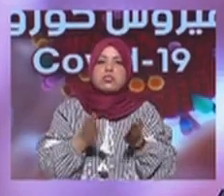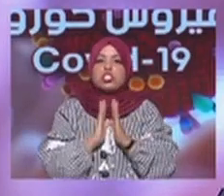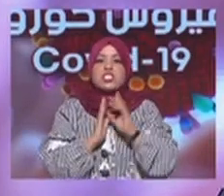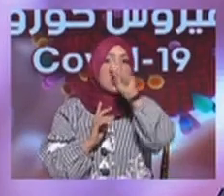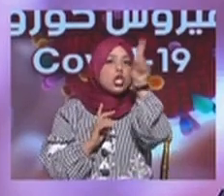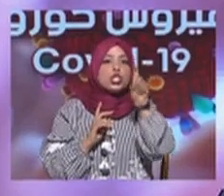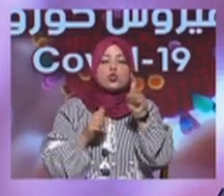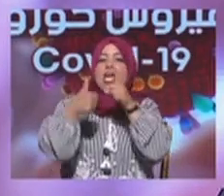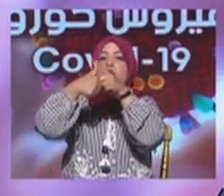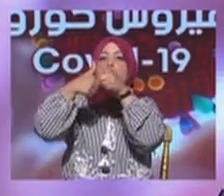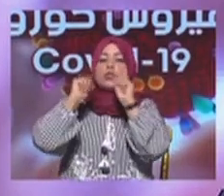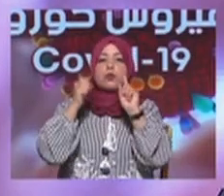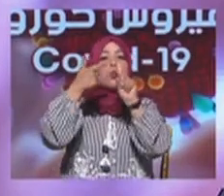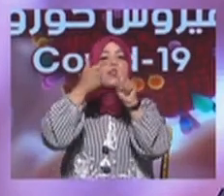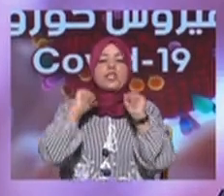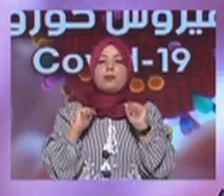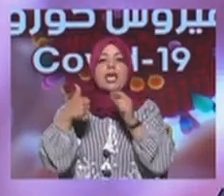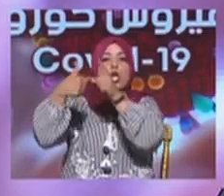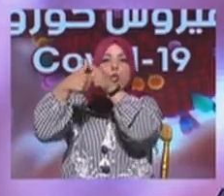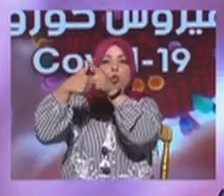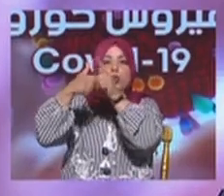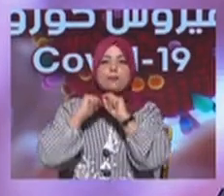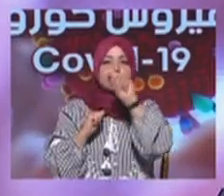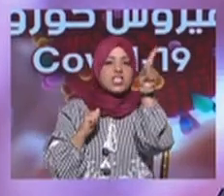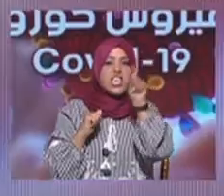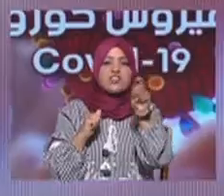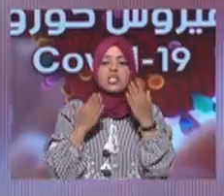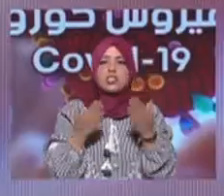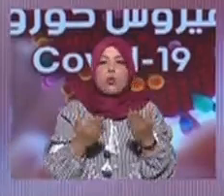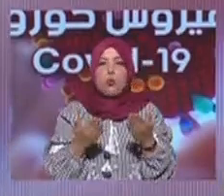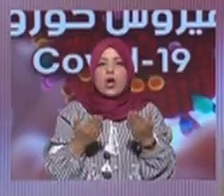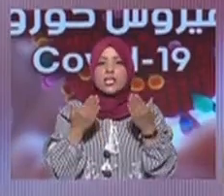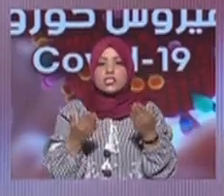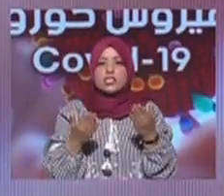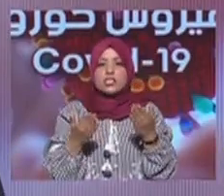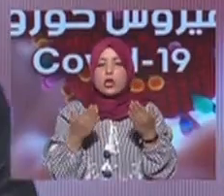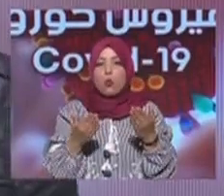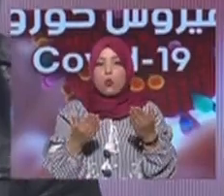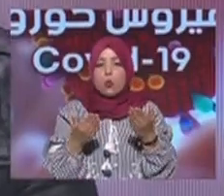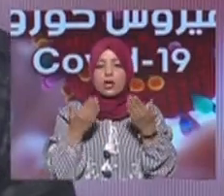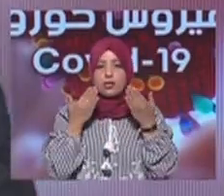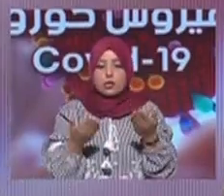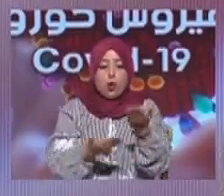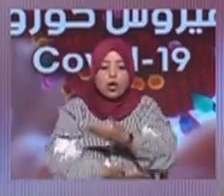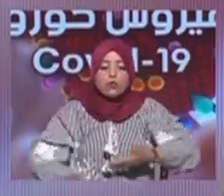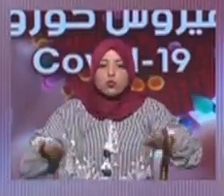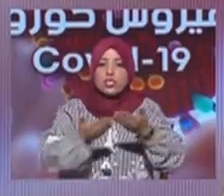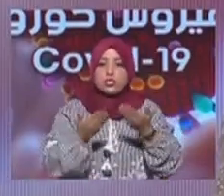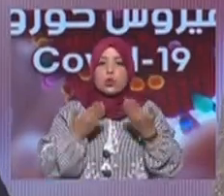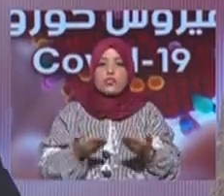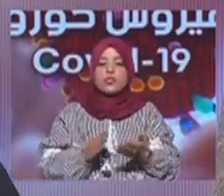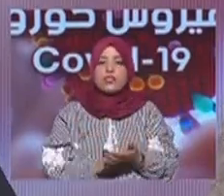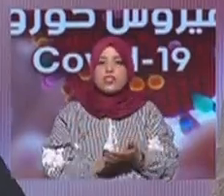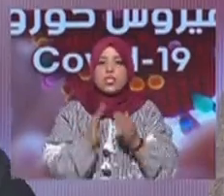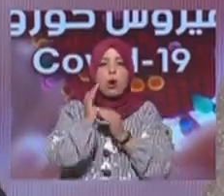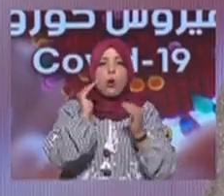ونوفاو به. الأولاني، هل تعرف وقتاش البيك؟ احنا ما توا اجي نقول لك البيك هذايا، وحتى برشا غلطوا فيه الذروة.